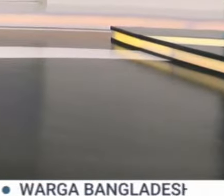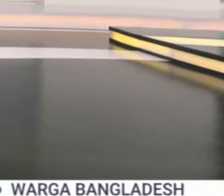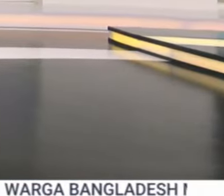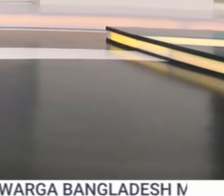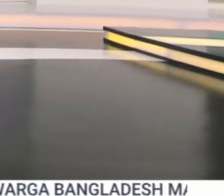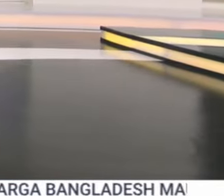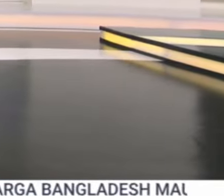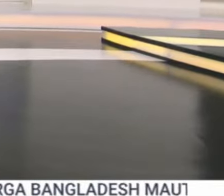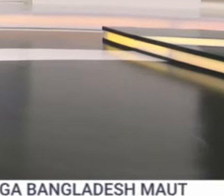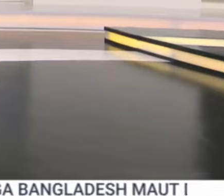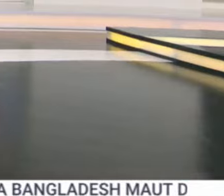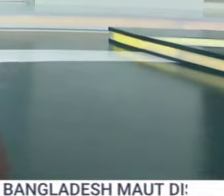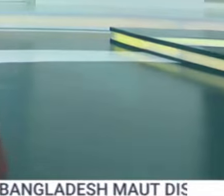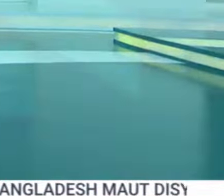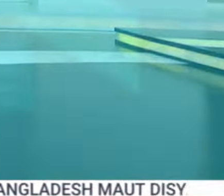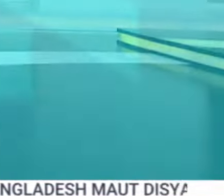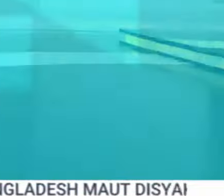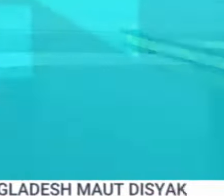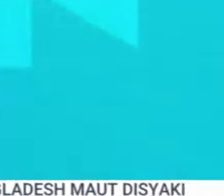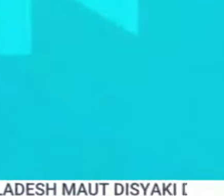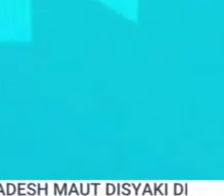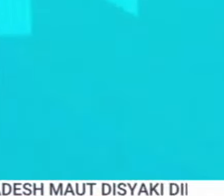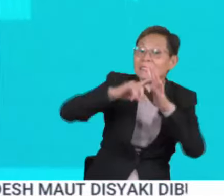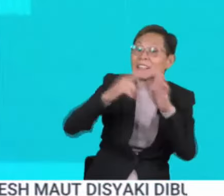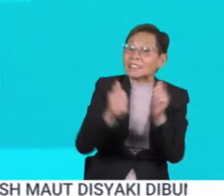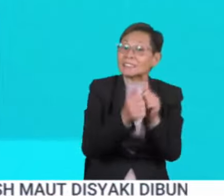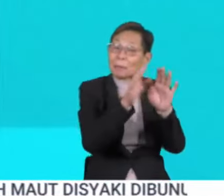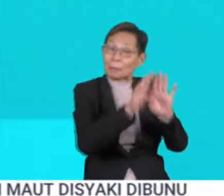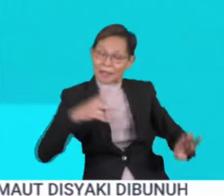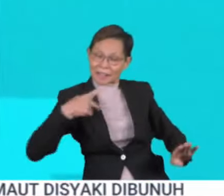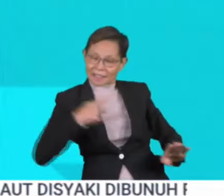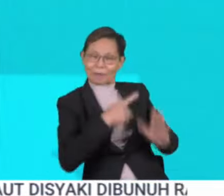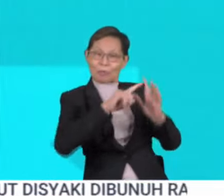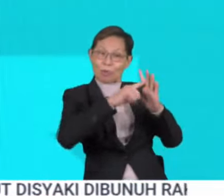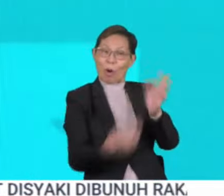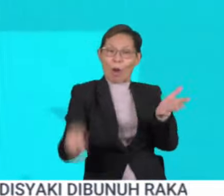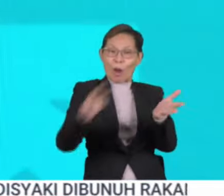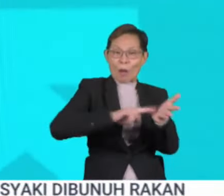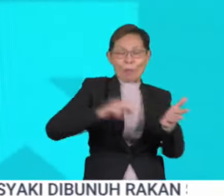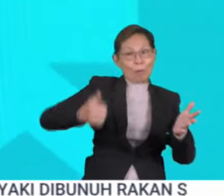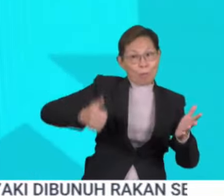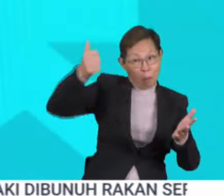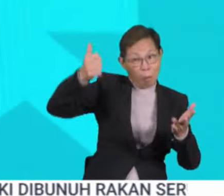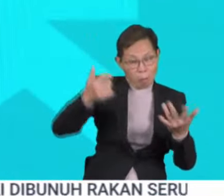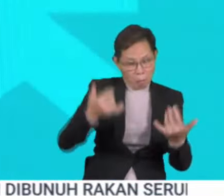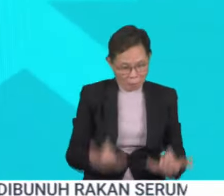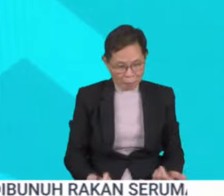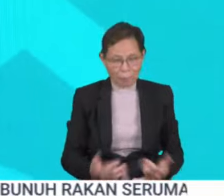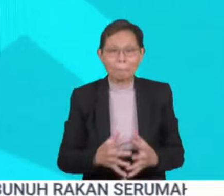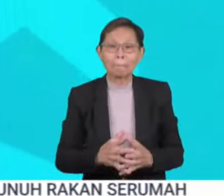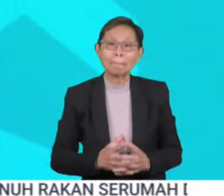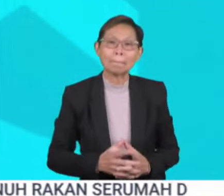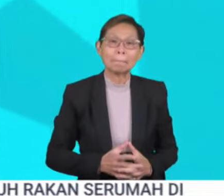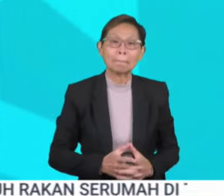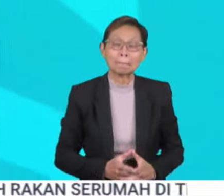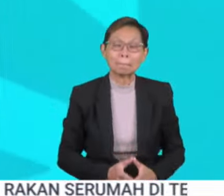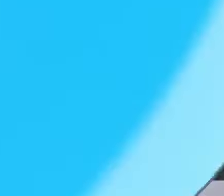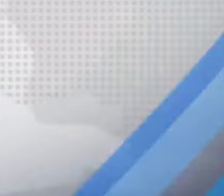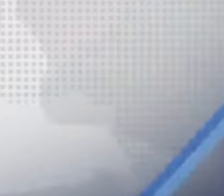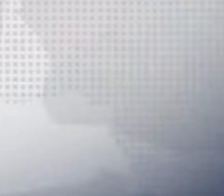Assalamualaikum, salam Malaysia Madani. Kanta 744 mendahului berita dimulakan dengan rangkuman laporan utama dalam segmen lisensi.